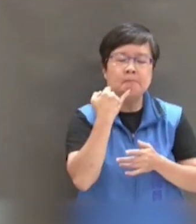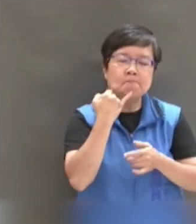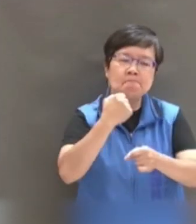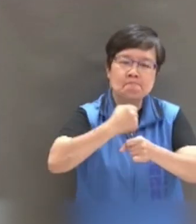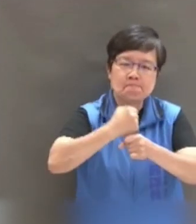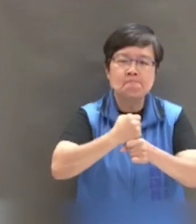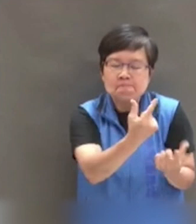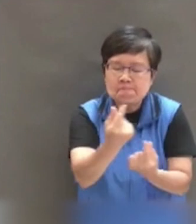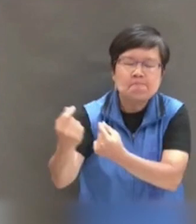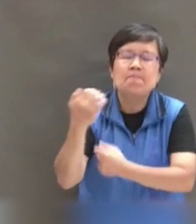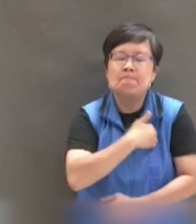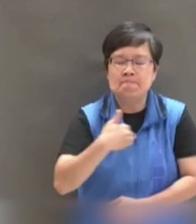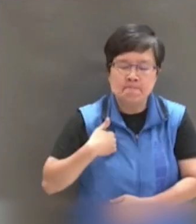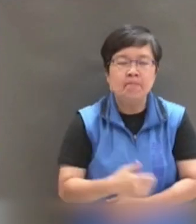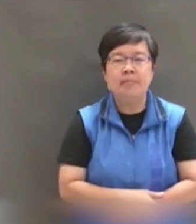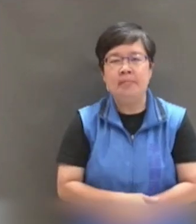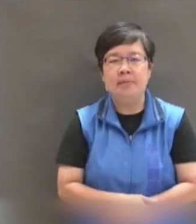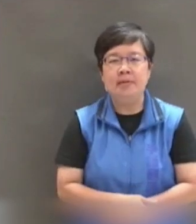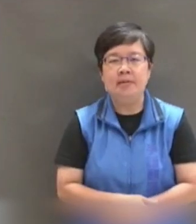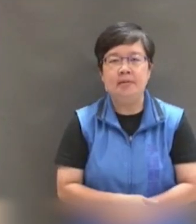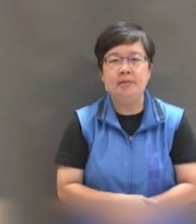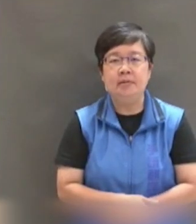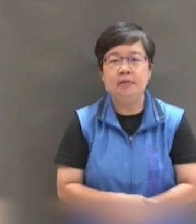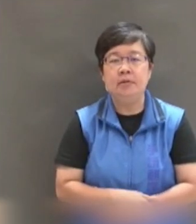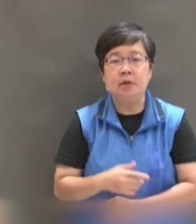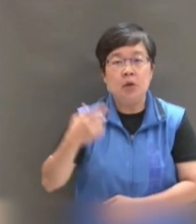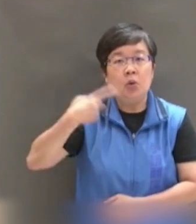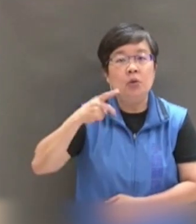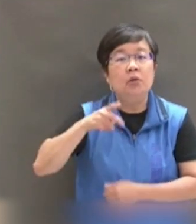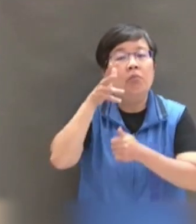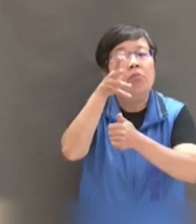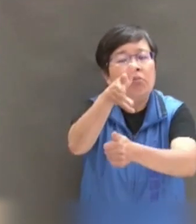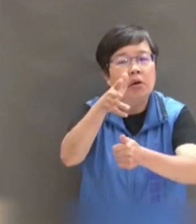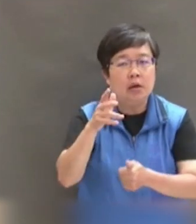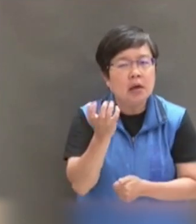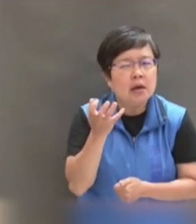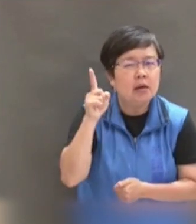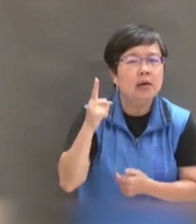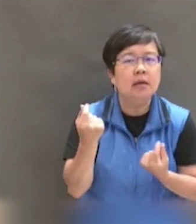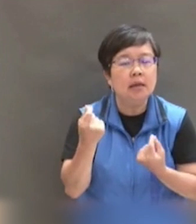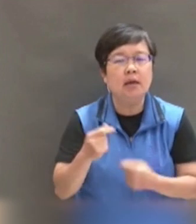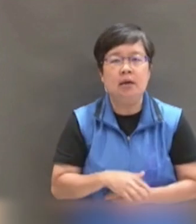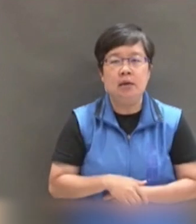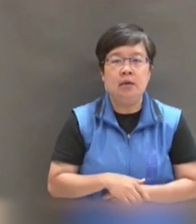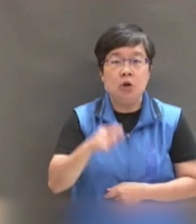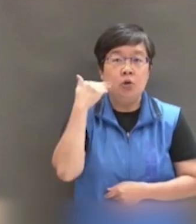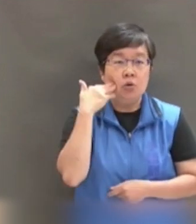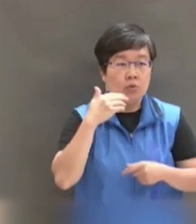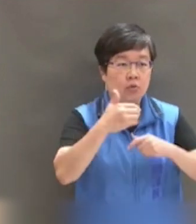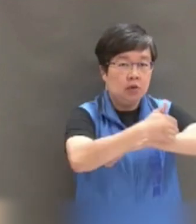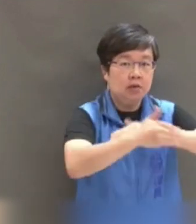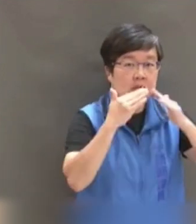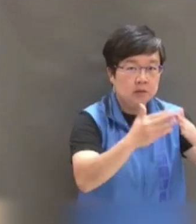好好的把它做好。 王委总，延续上一题，想请问如果地方当时透过快筛阳掌